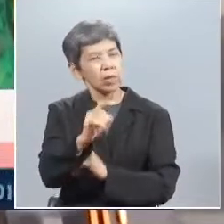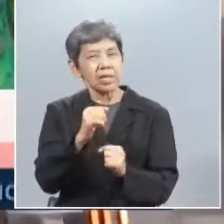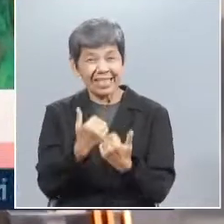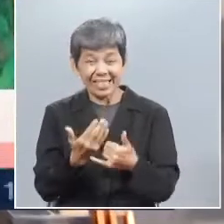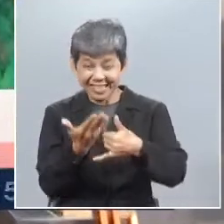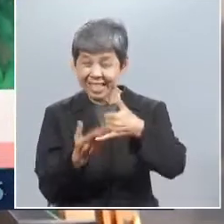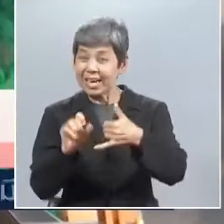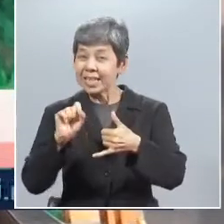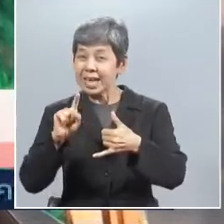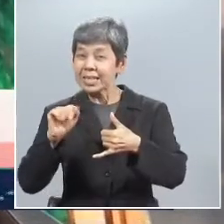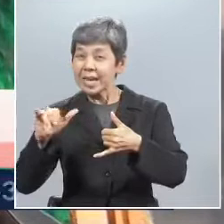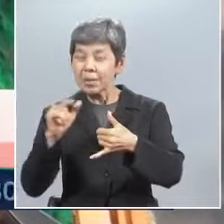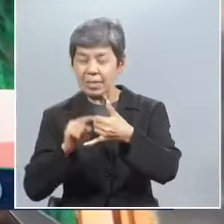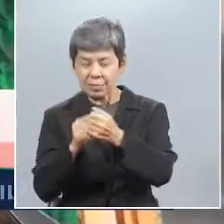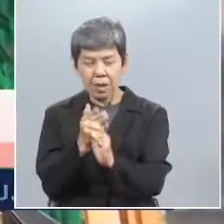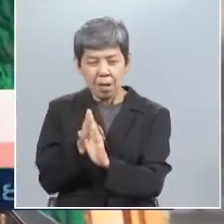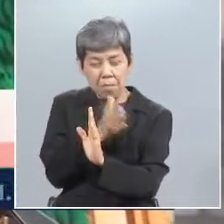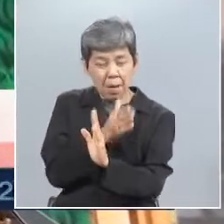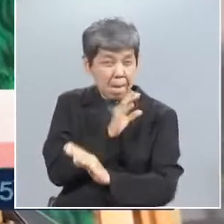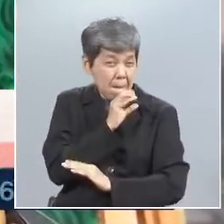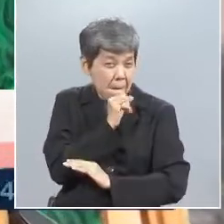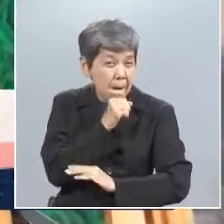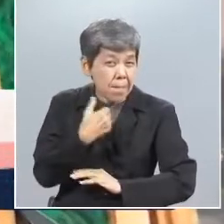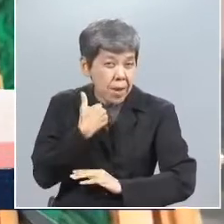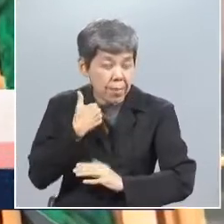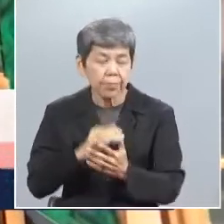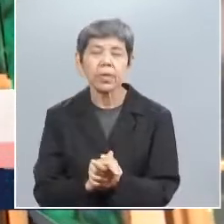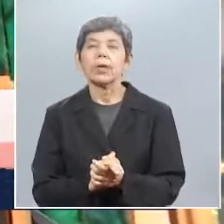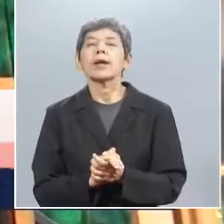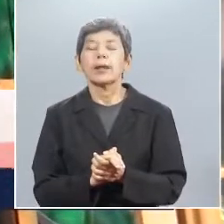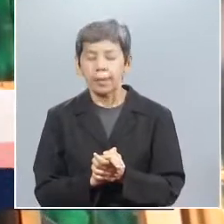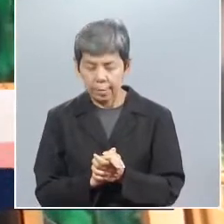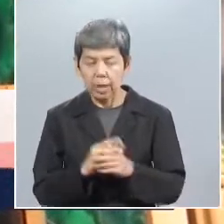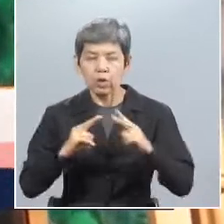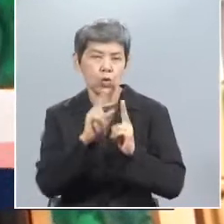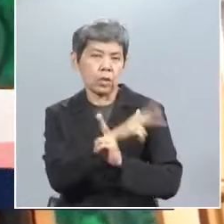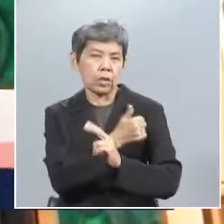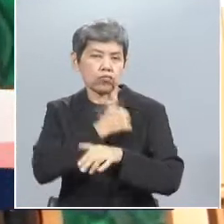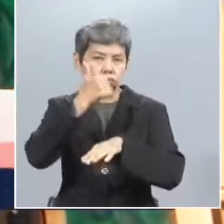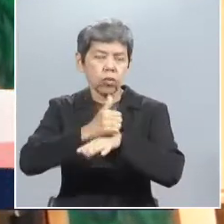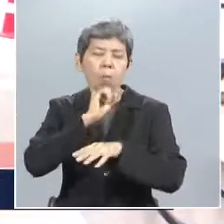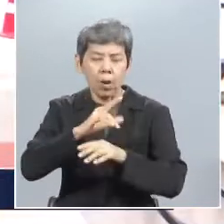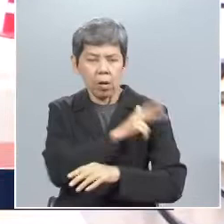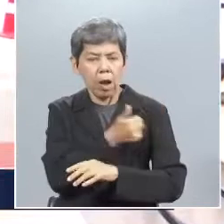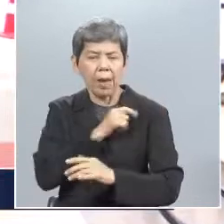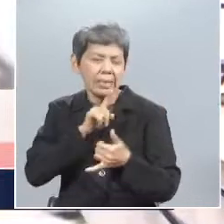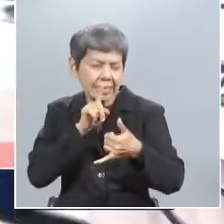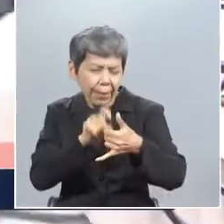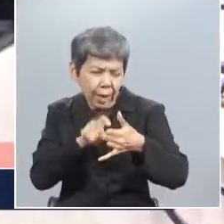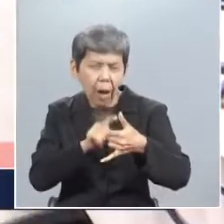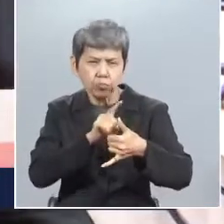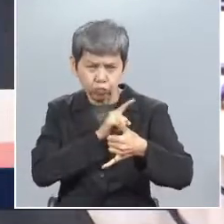ของนายศักดิ์สยามว่ามีการปกปิดข้อมูลหรือไม่นั้นคุณรู้ชิ้นก็บอกนะบอกว่าคนที่ทำทำลายคือแพทย์ที่สอบสวนโรค